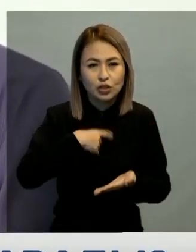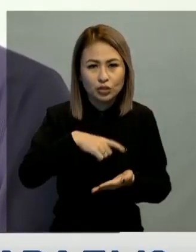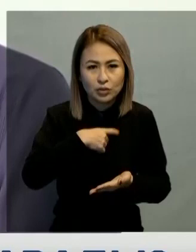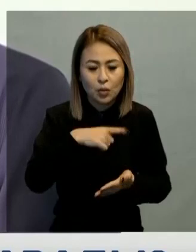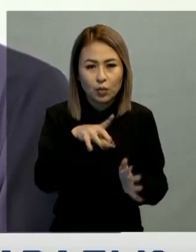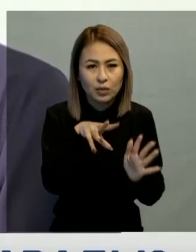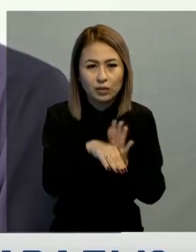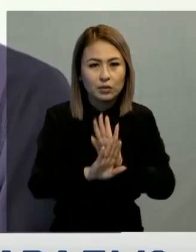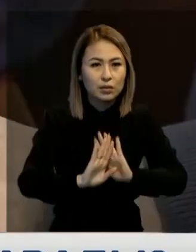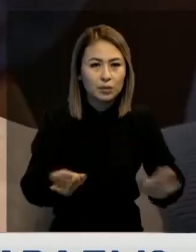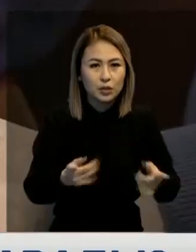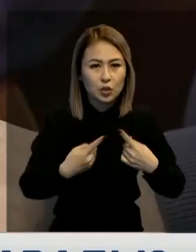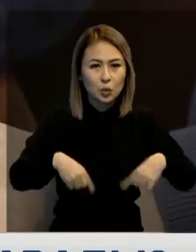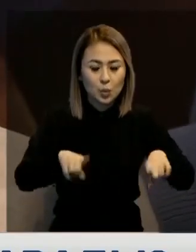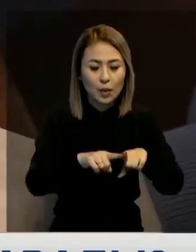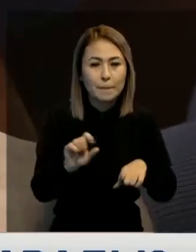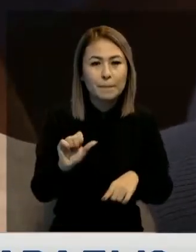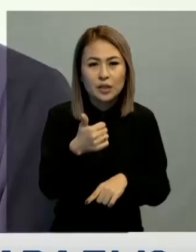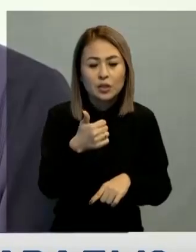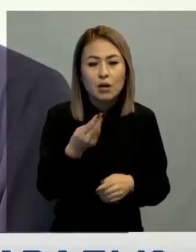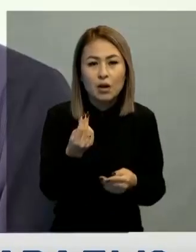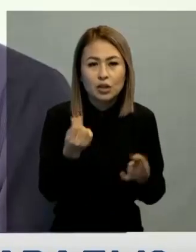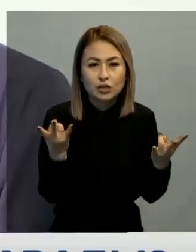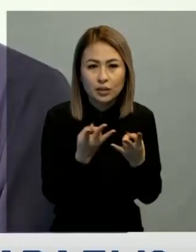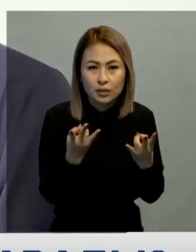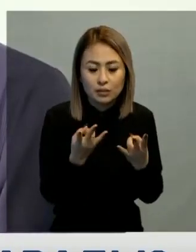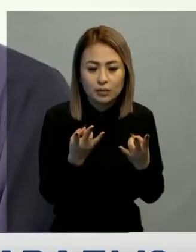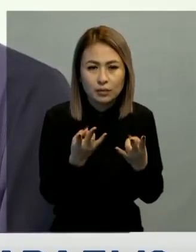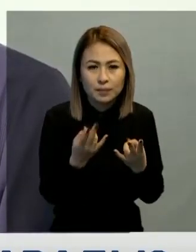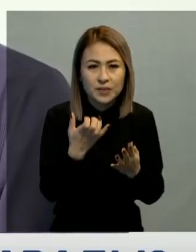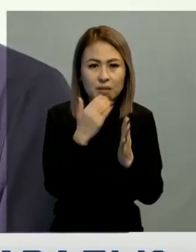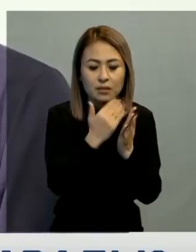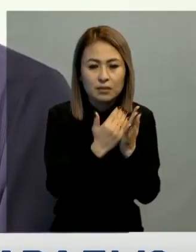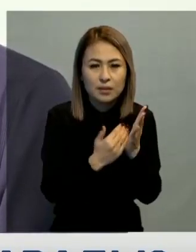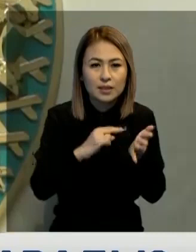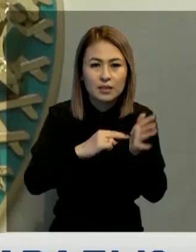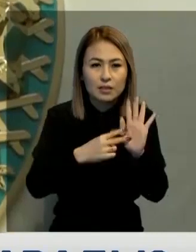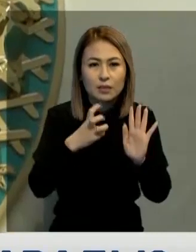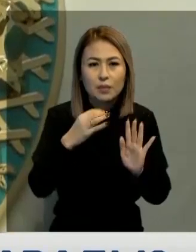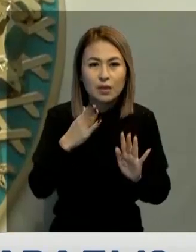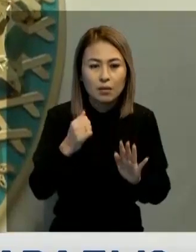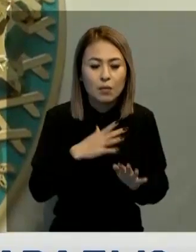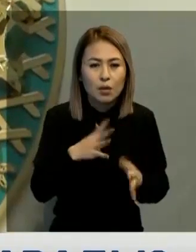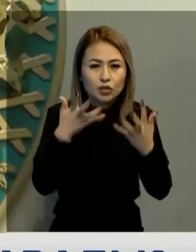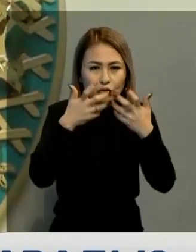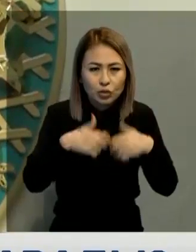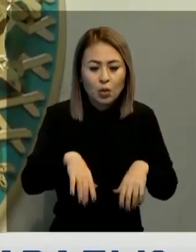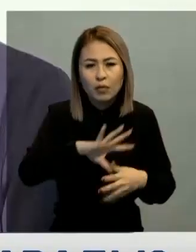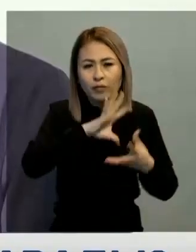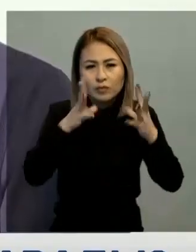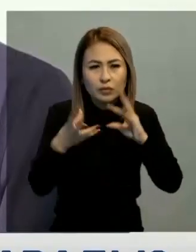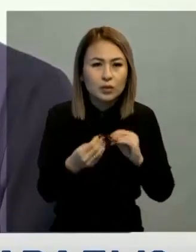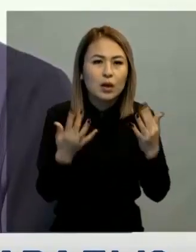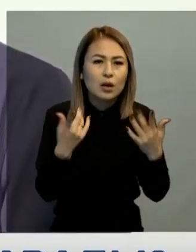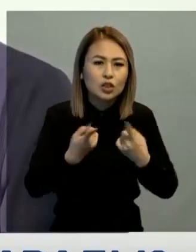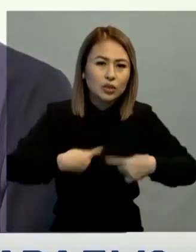қызметіне кірмейді ол территорияларды. Біріншіден қаражат керек. Біз оған сметалық есебін жасақтадық. Объемын шығардық территориясын,